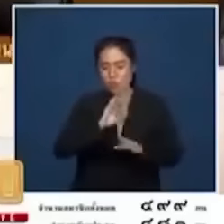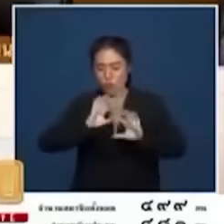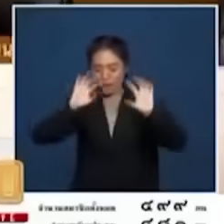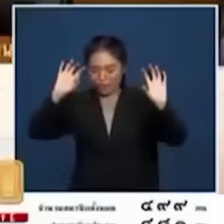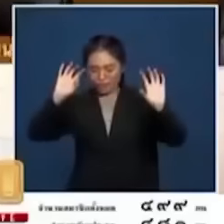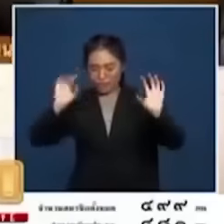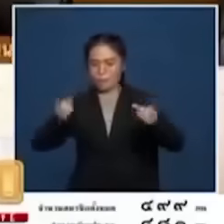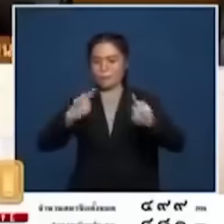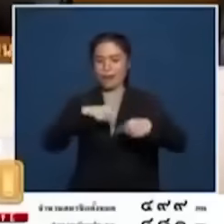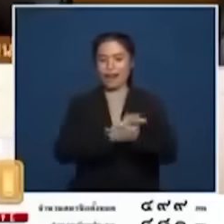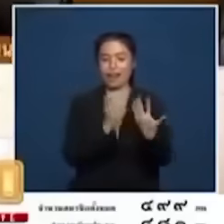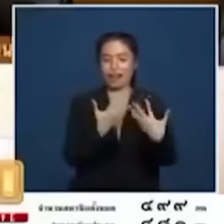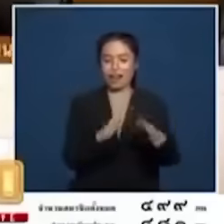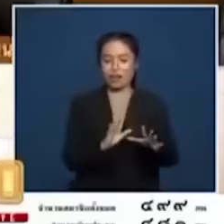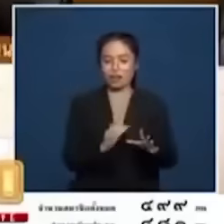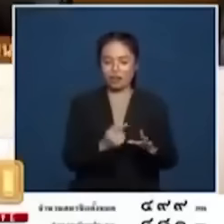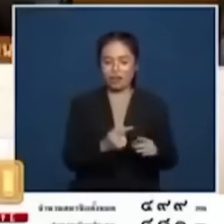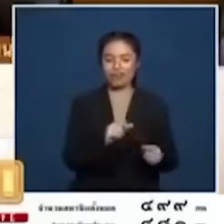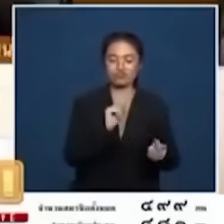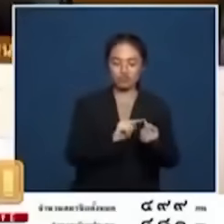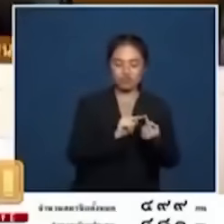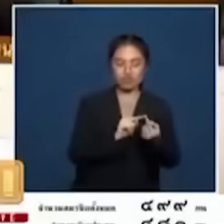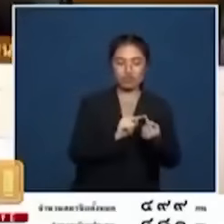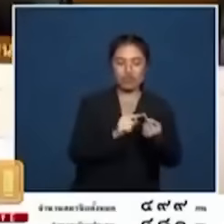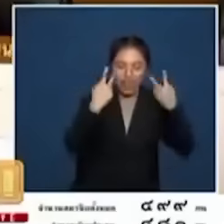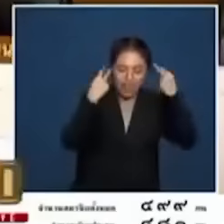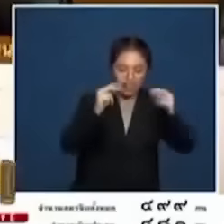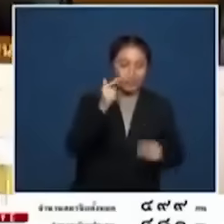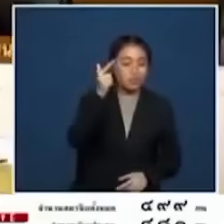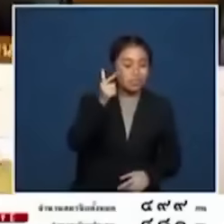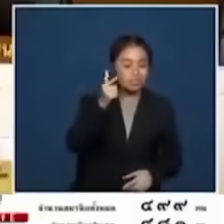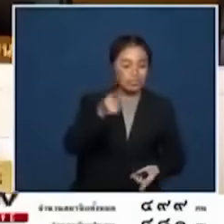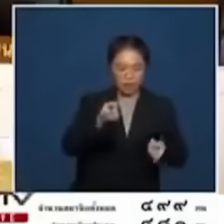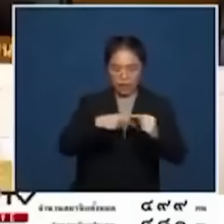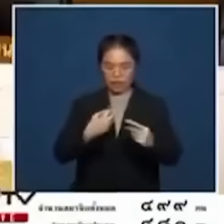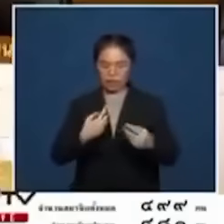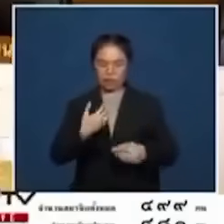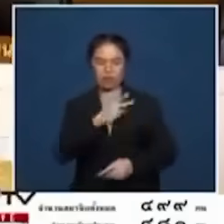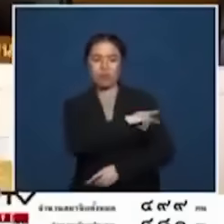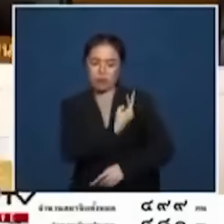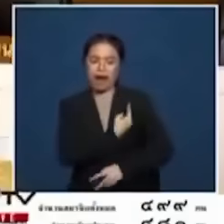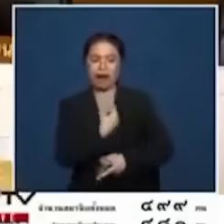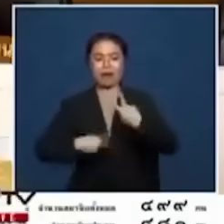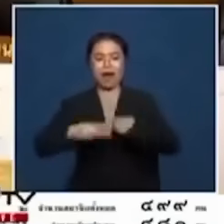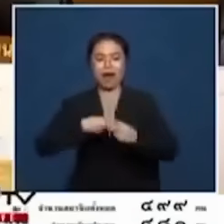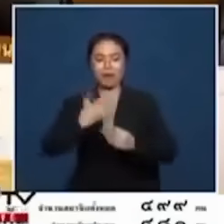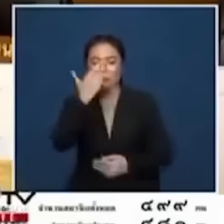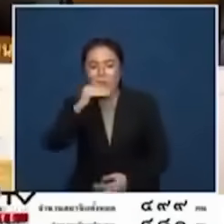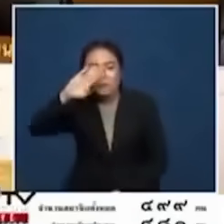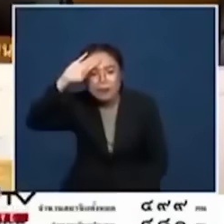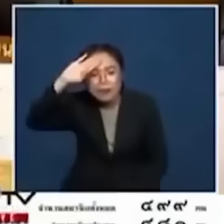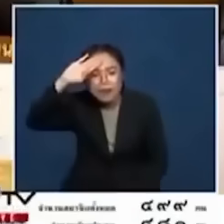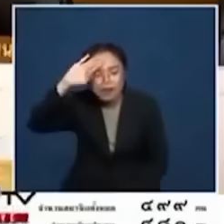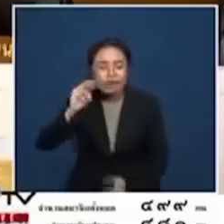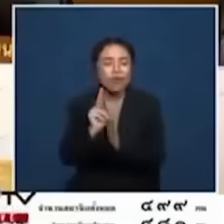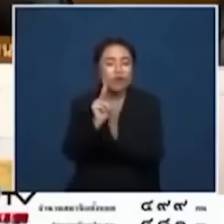ศักดิ์สิทธิ์ของรัฐธรรมนูญความหมายของท่านพูดประเด็นนี้คือคนที่คดีที่ศาลยังตัดสินไม่ถึงที่สุด